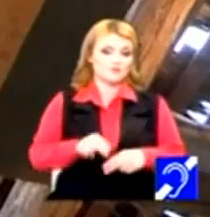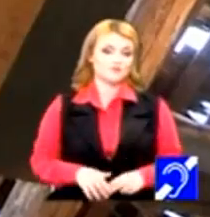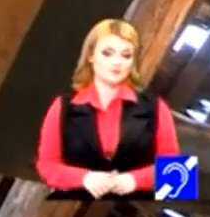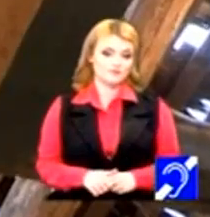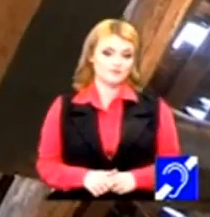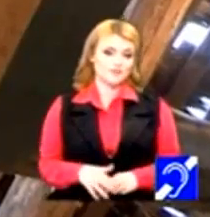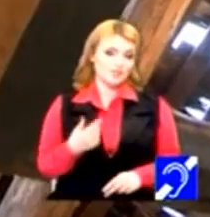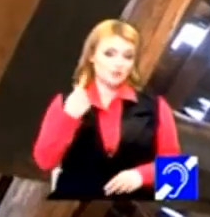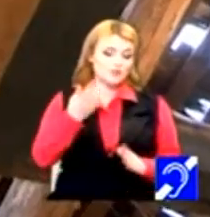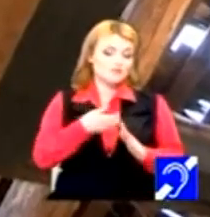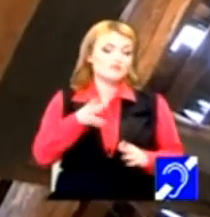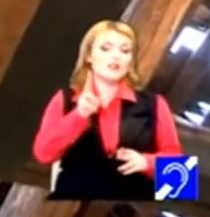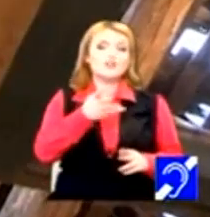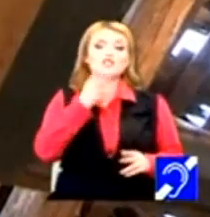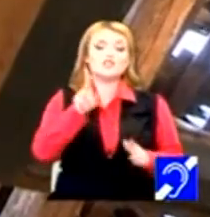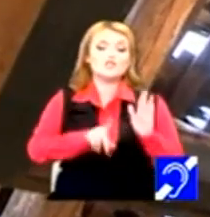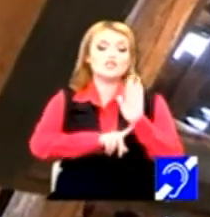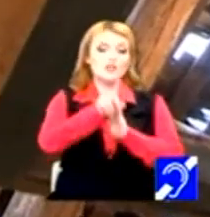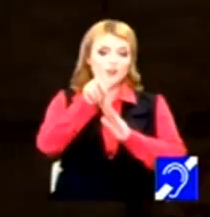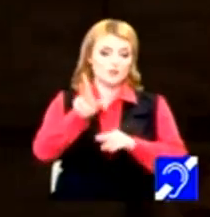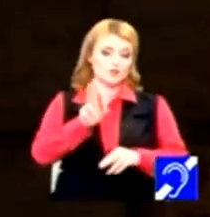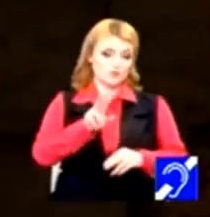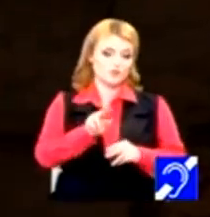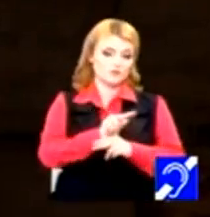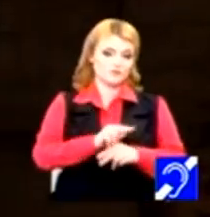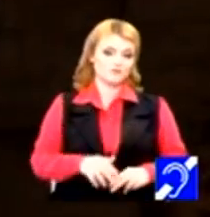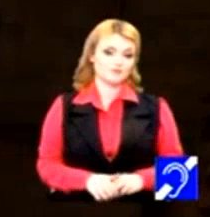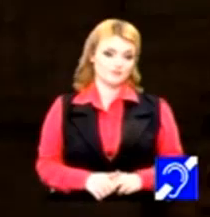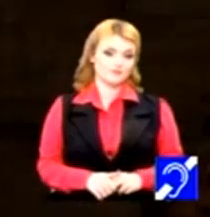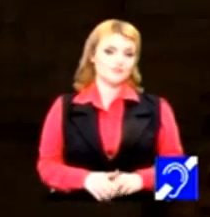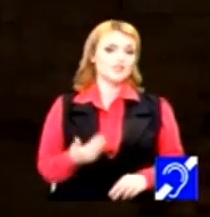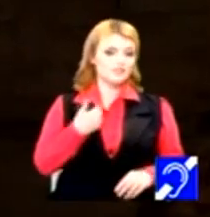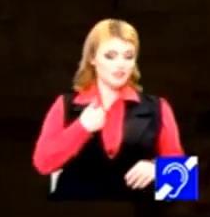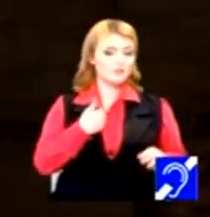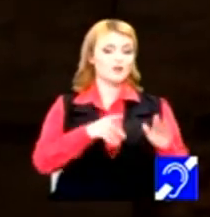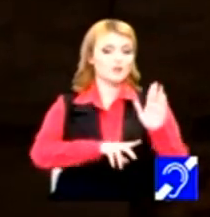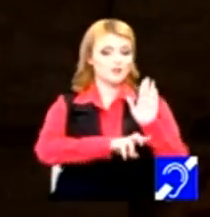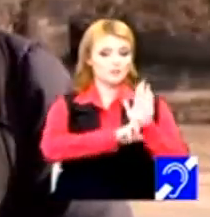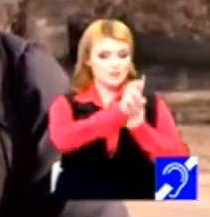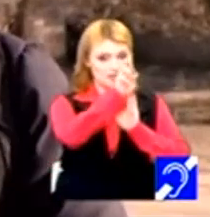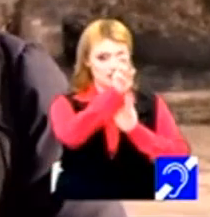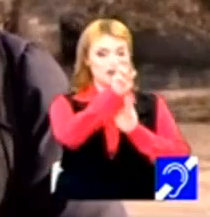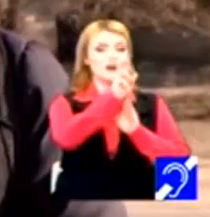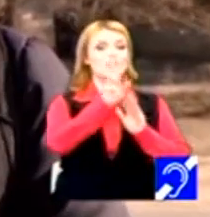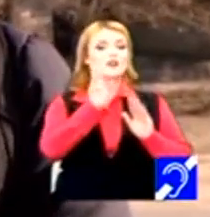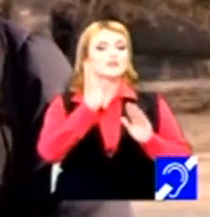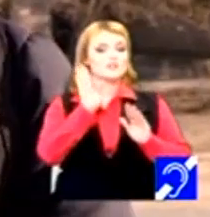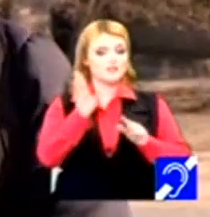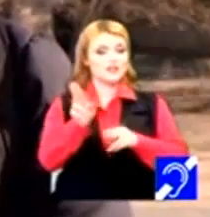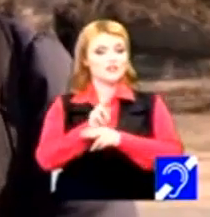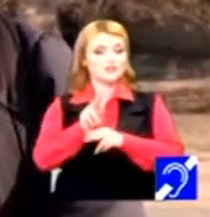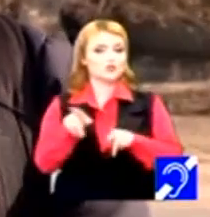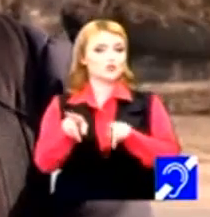cred că nu-i de ajuns și n-ar și însăpuși ca să restaureze. Biserica aș vrea să fie renovată, să poate fi un muzeu